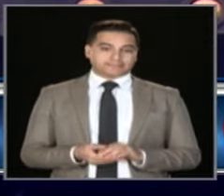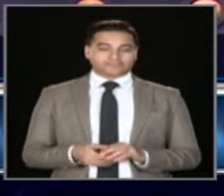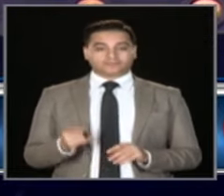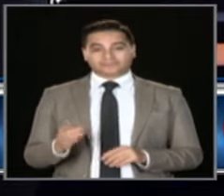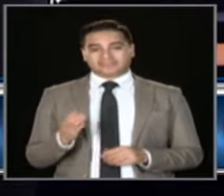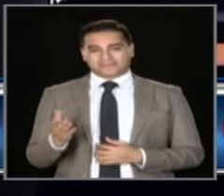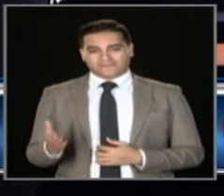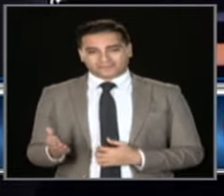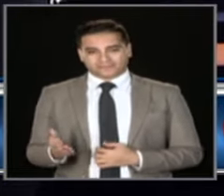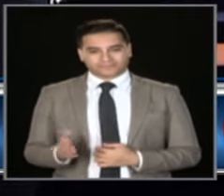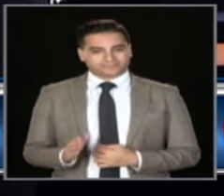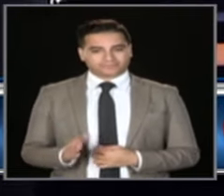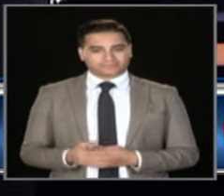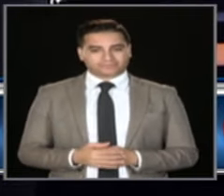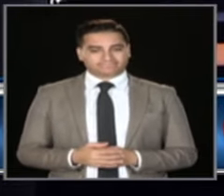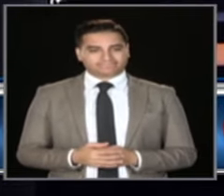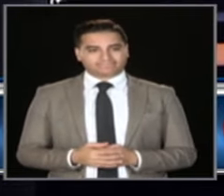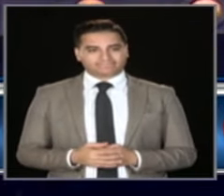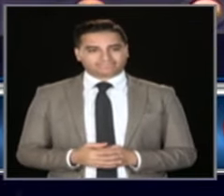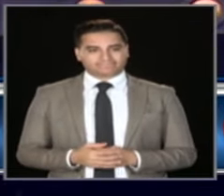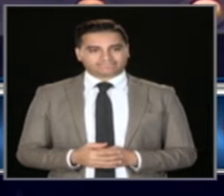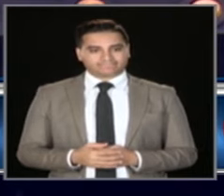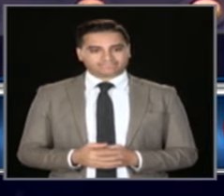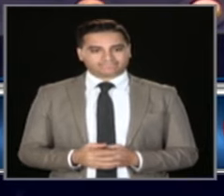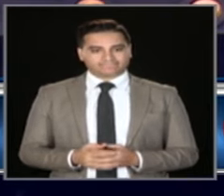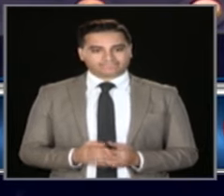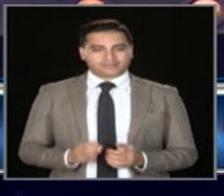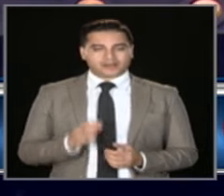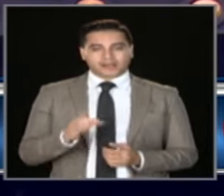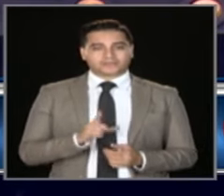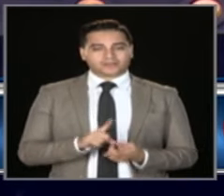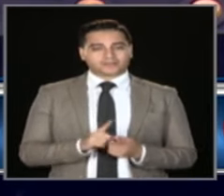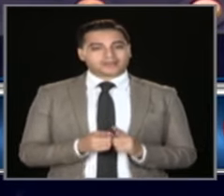في إجابة فريق نفرتيتي؟ لا ما عندناش إجابة. ما فيش إجابة. الإجابة